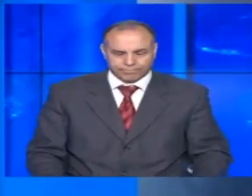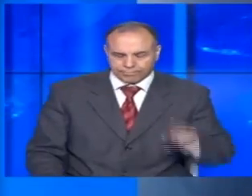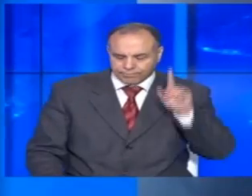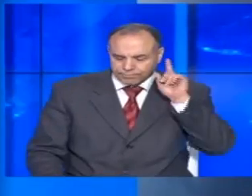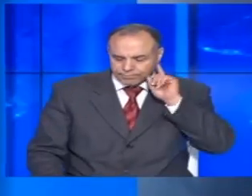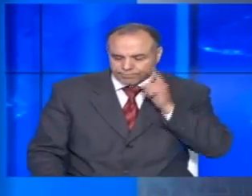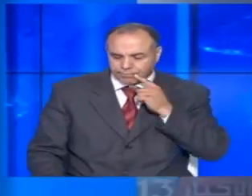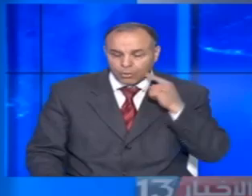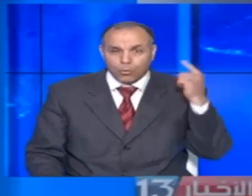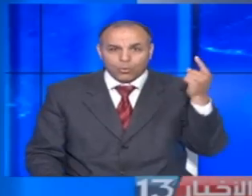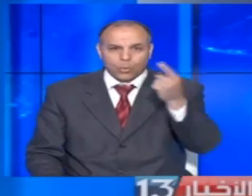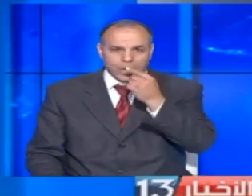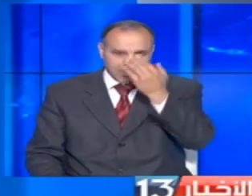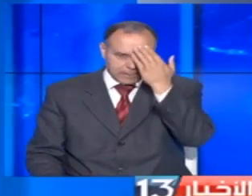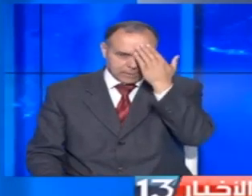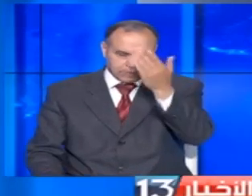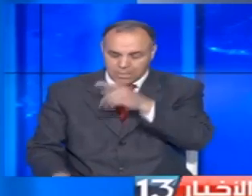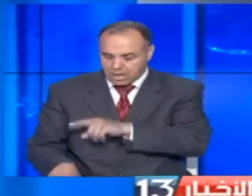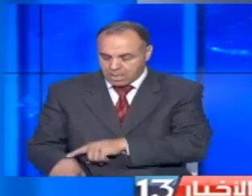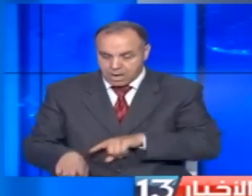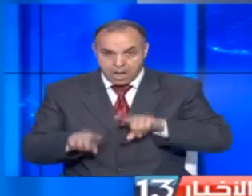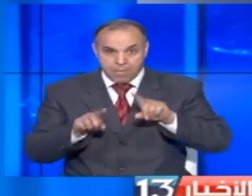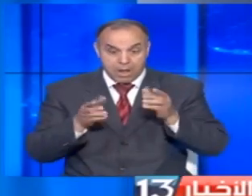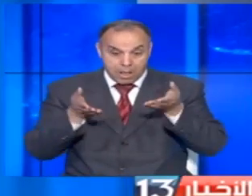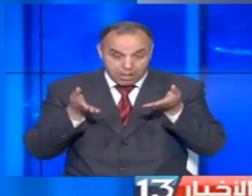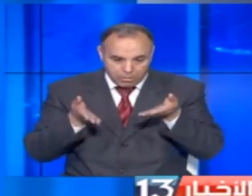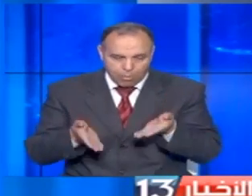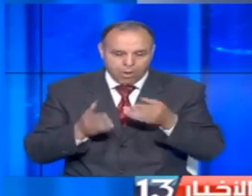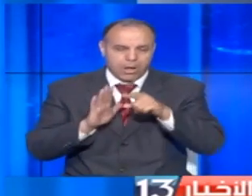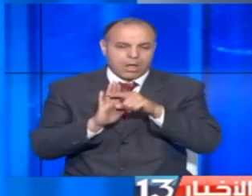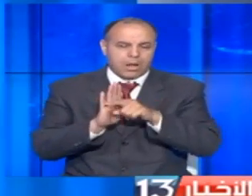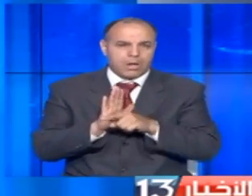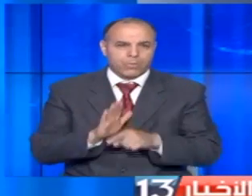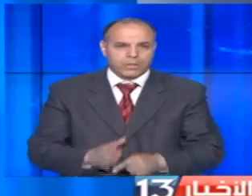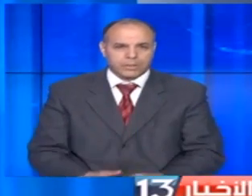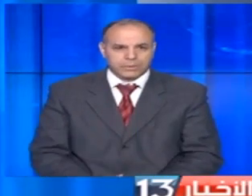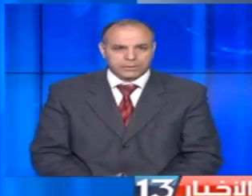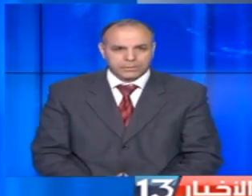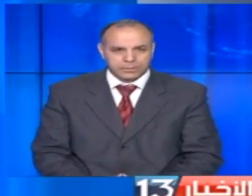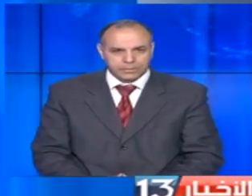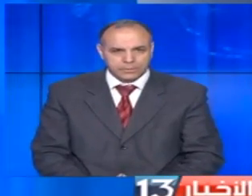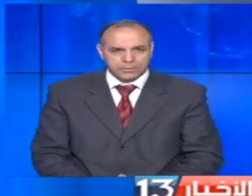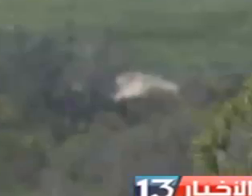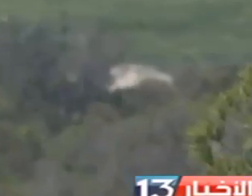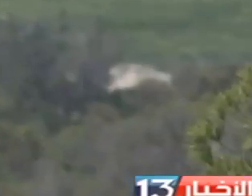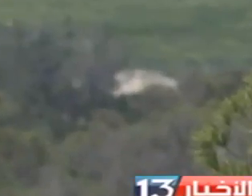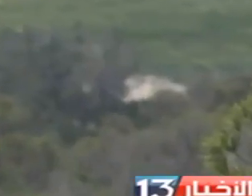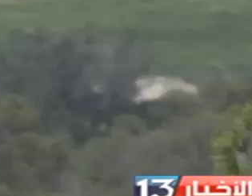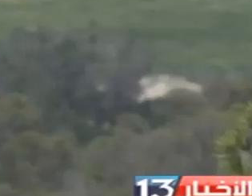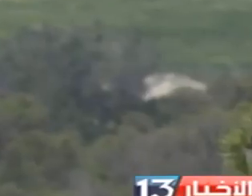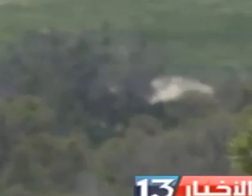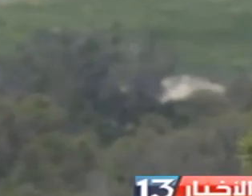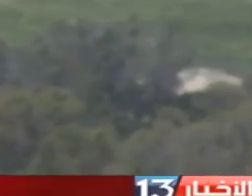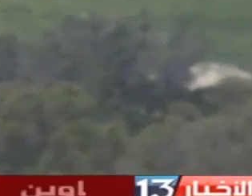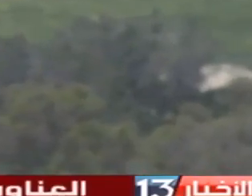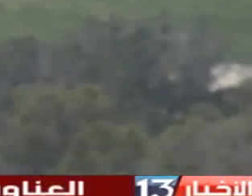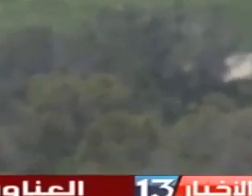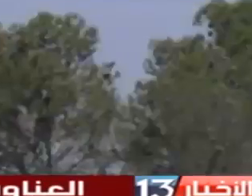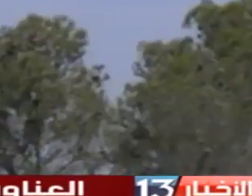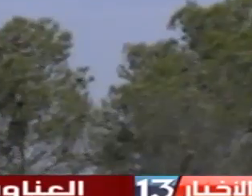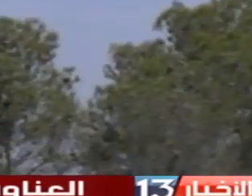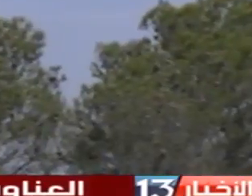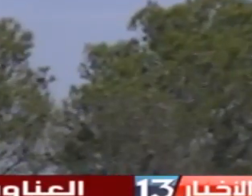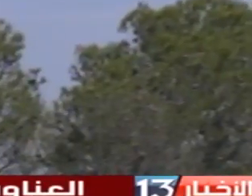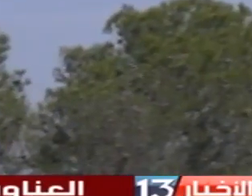اهلا بكم مشاهدينا الى نشره الظهر من الوطنيه الاولى واليكم العناوين تواصل التمشيط